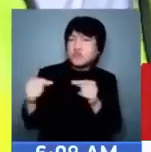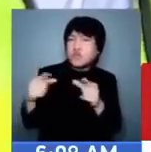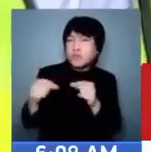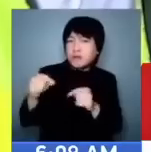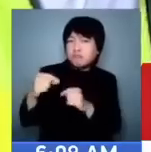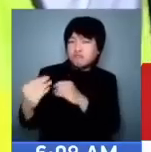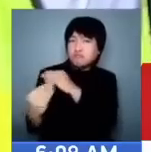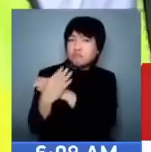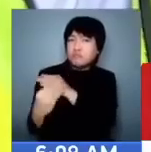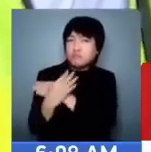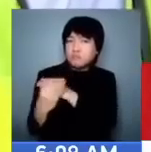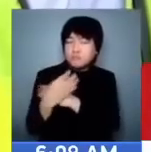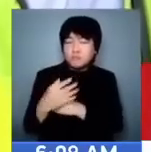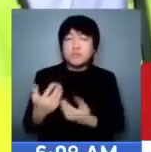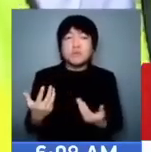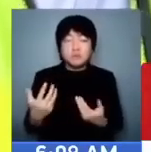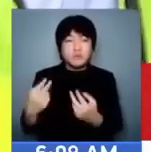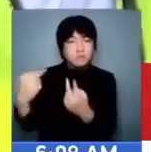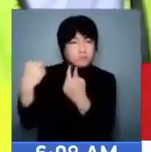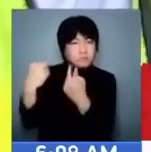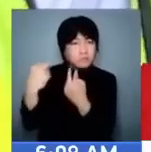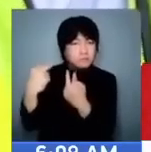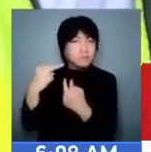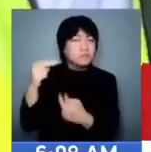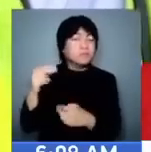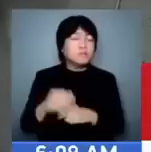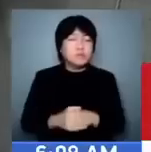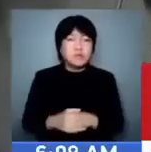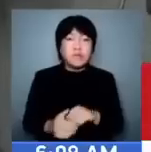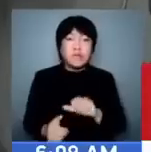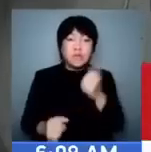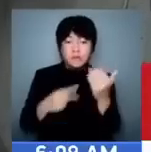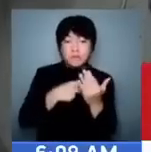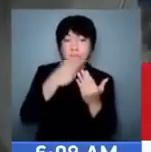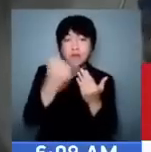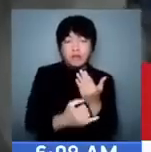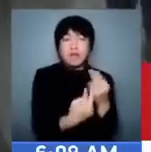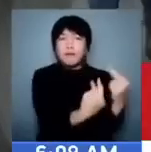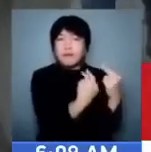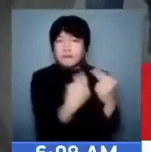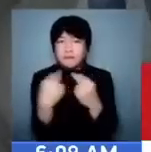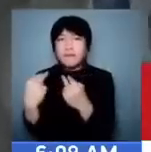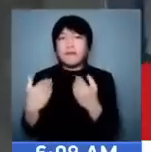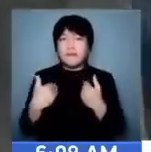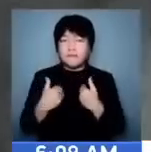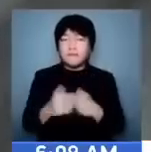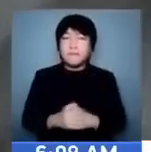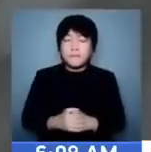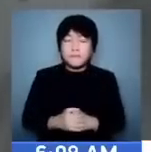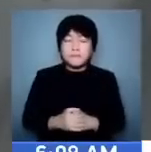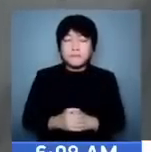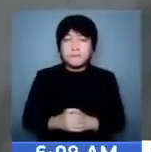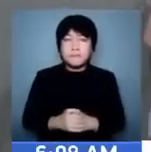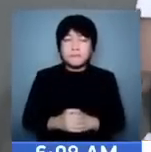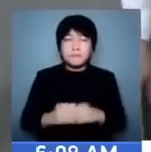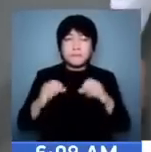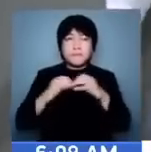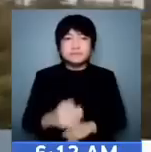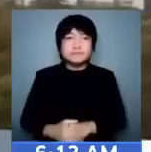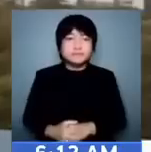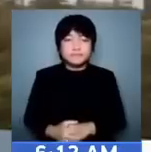being supervised by ADB. We are committed to complete this project. Ito ang unang balita, Joseph Morong para sa GMA Integrated